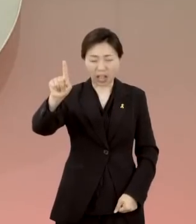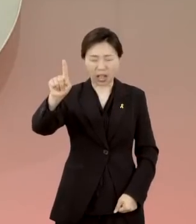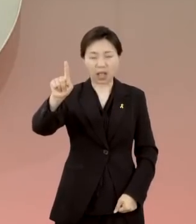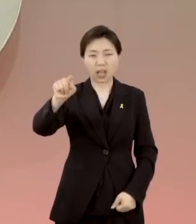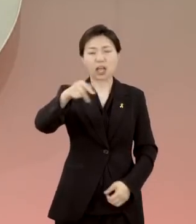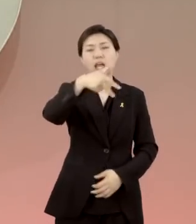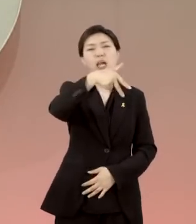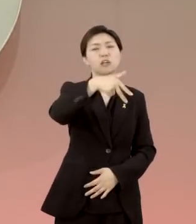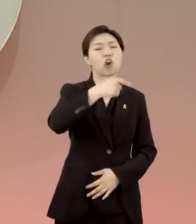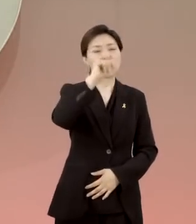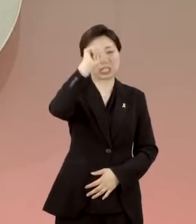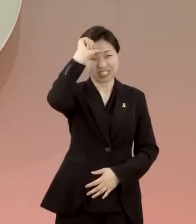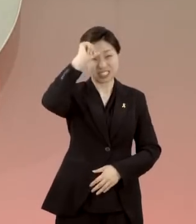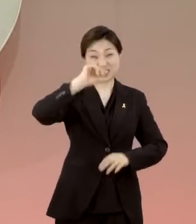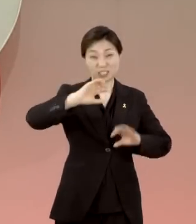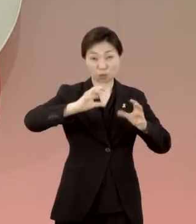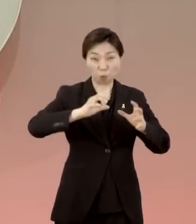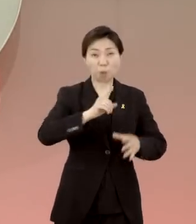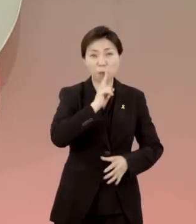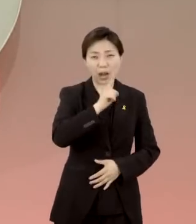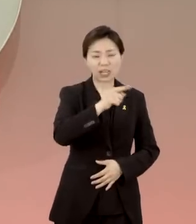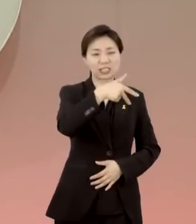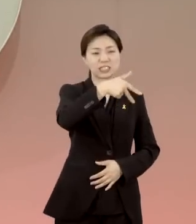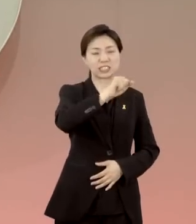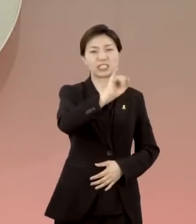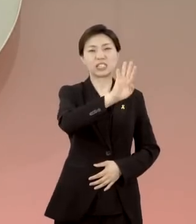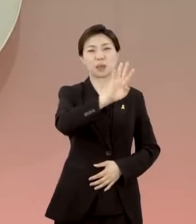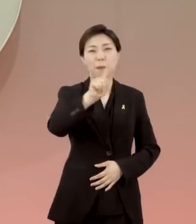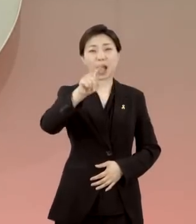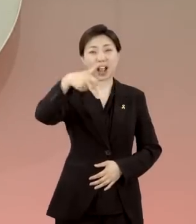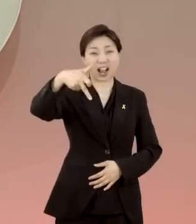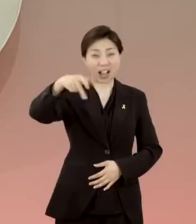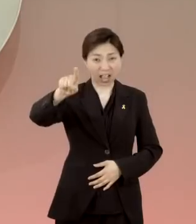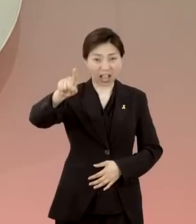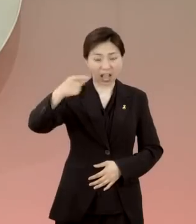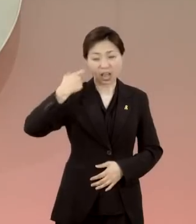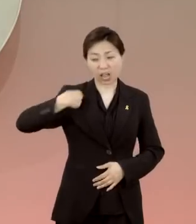기발하고도 표기를 하더라고요 그래서 지바카 한자어로는